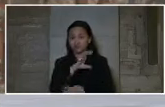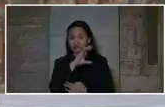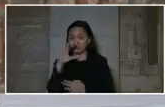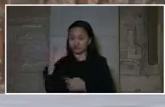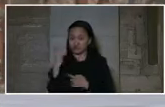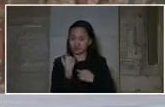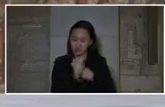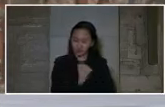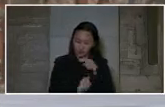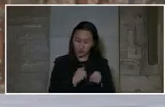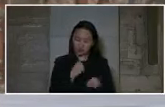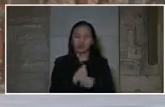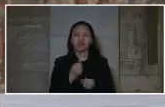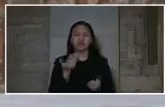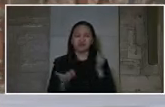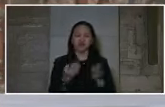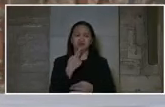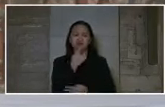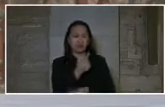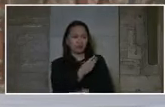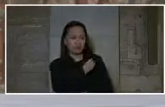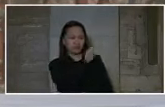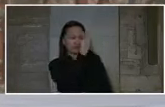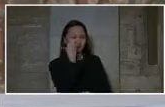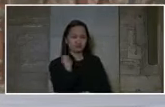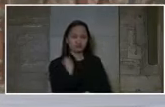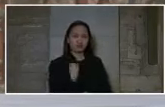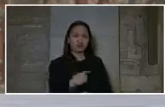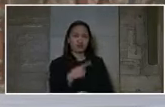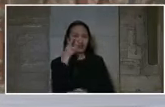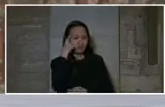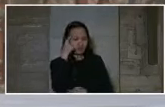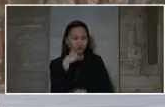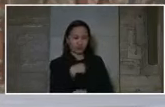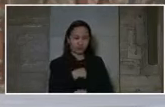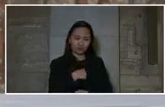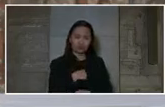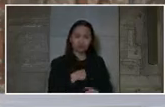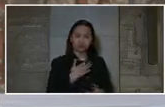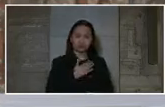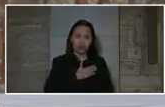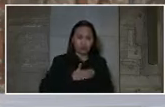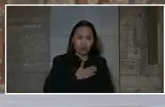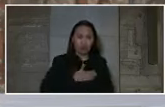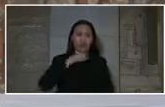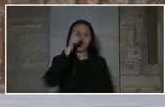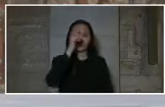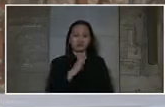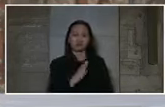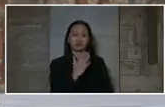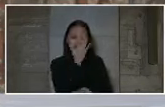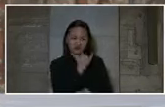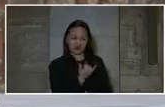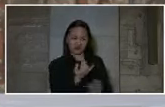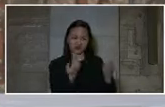Baka siguro sinabi ni Maria, akala ko ba kinalulugdan ako ng Diyos? Eh bakit ganito?